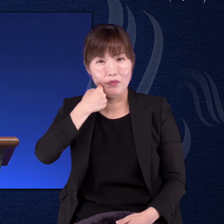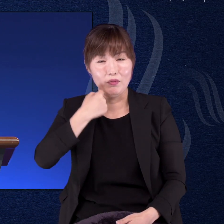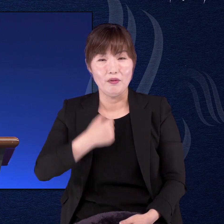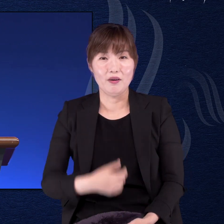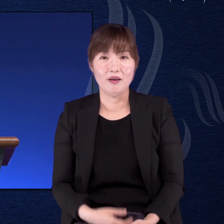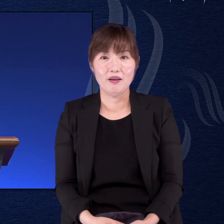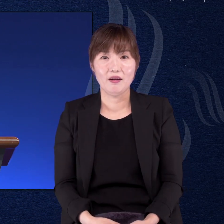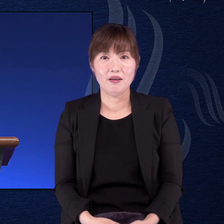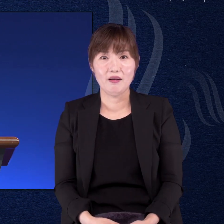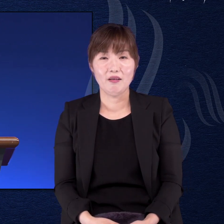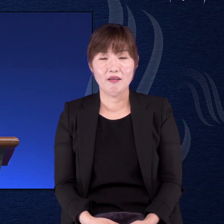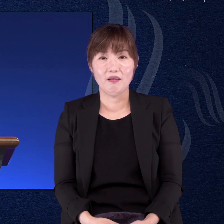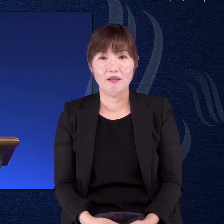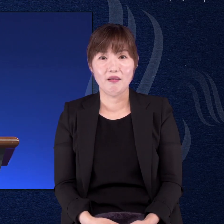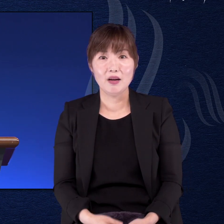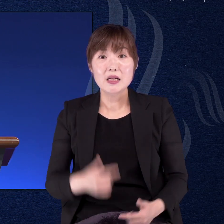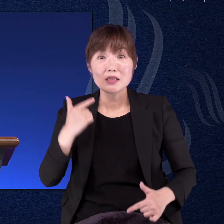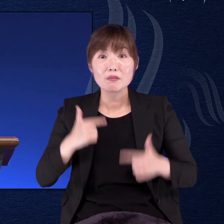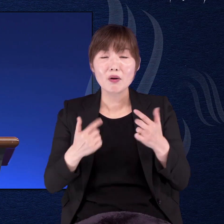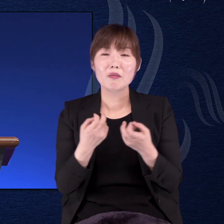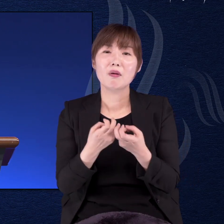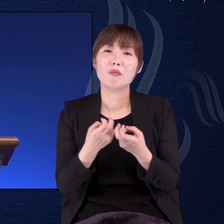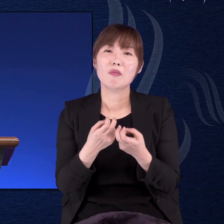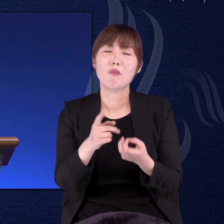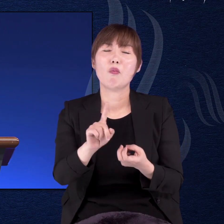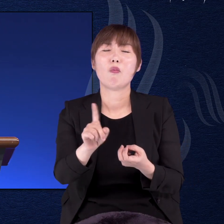어떻게 항상 기뻐요?